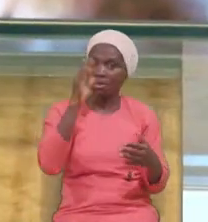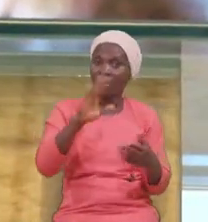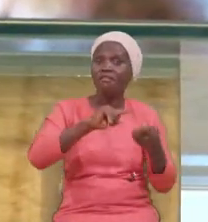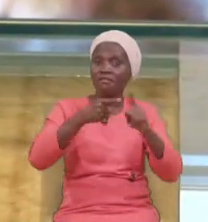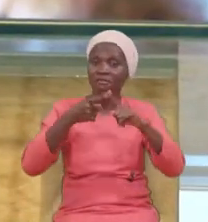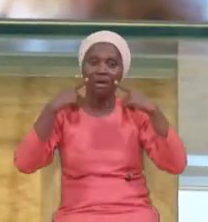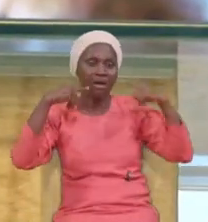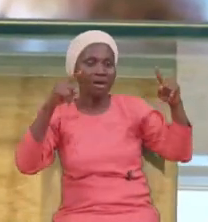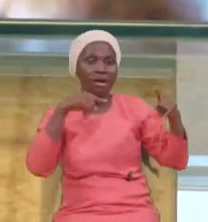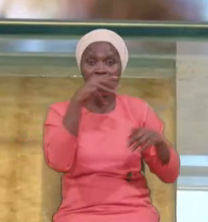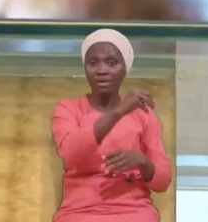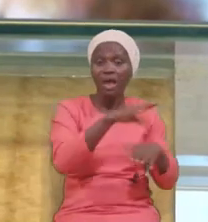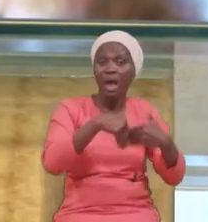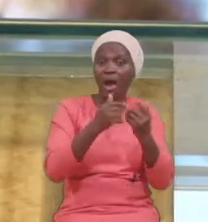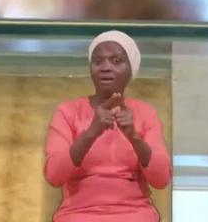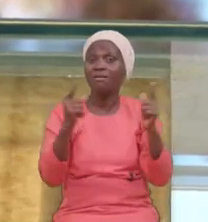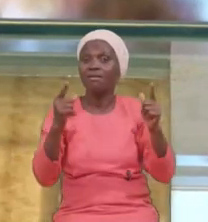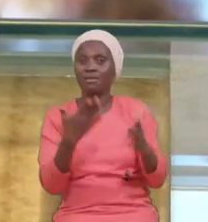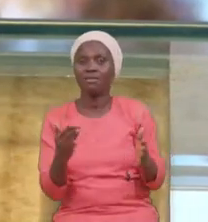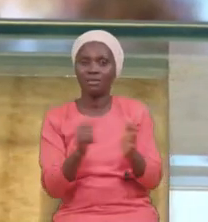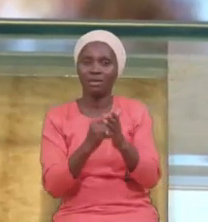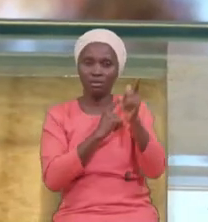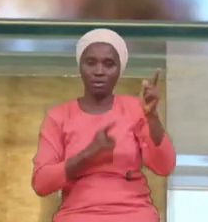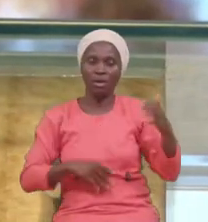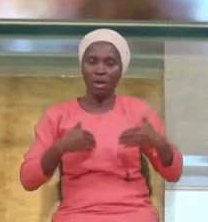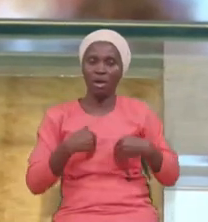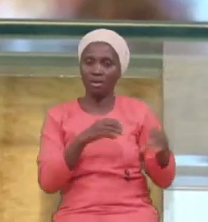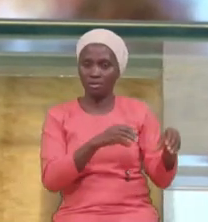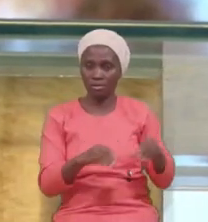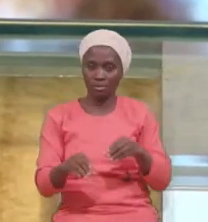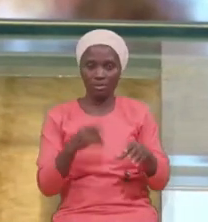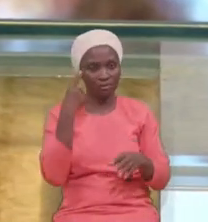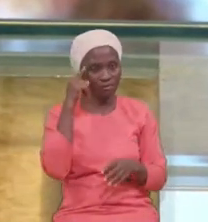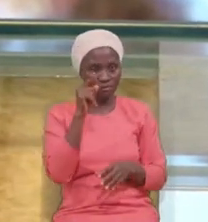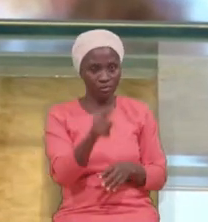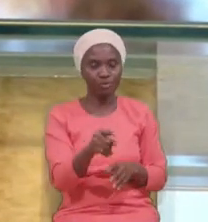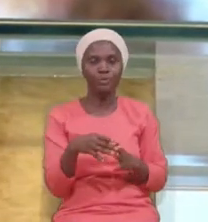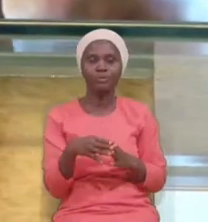tiens, raconte-leur tout ce que le Seigneur t'a fait